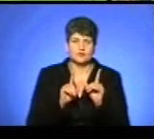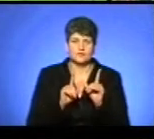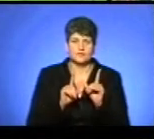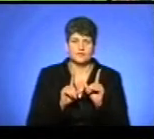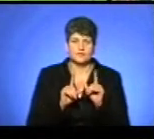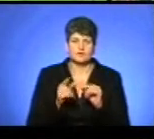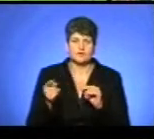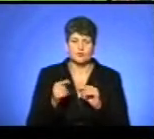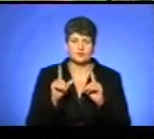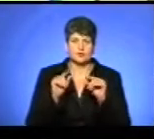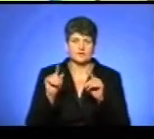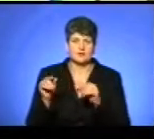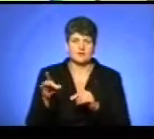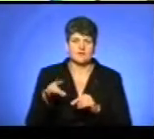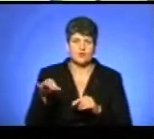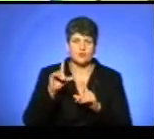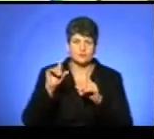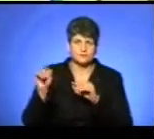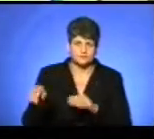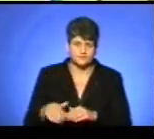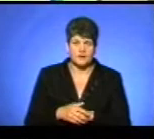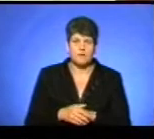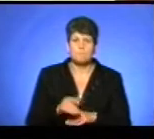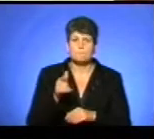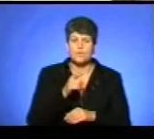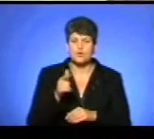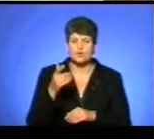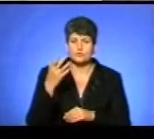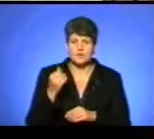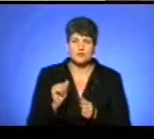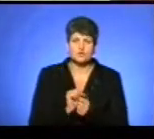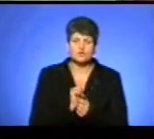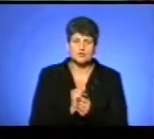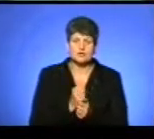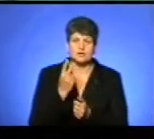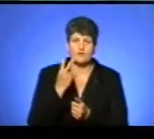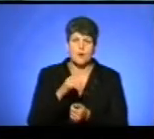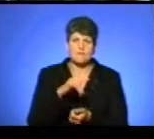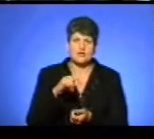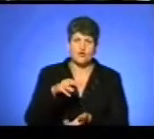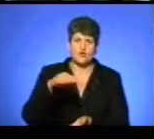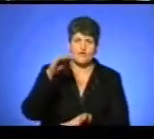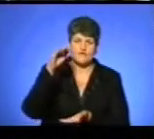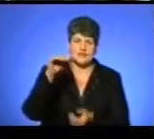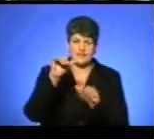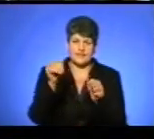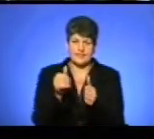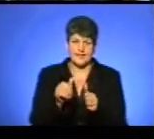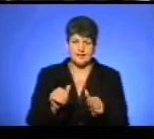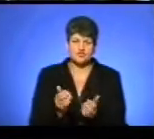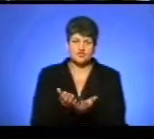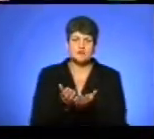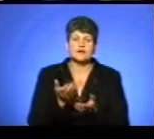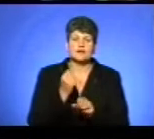в Тернополі, далі Європа. Також сьогодні протягом дня підсушували двометровий глечик, який 30 майстрів з України та